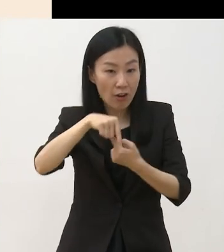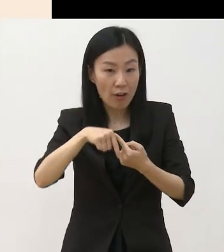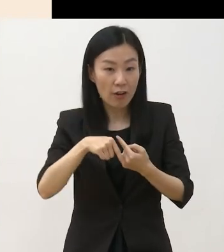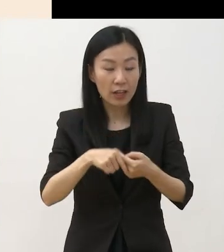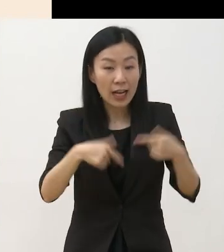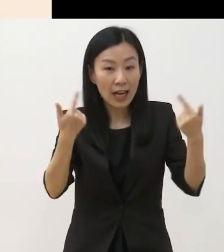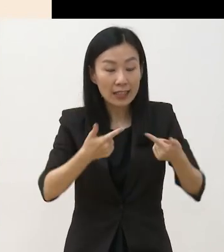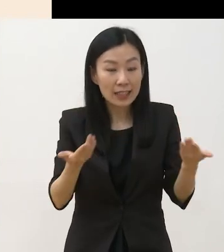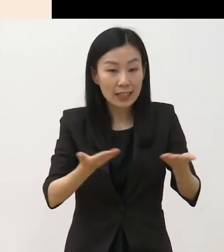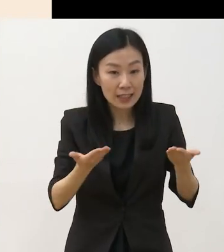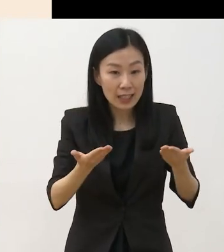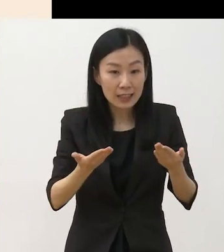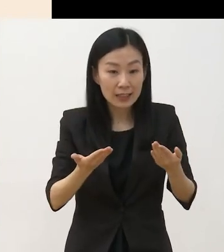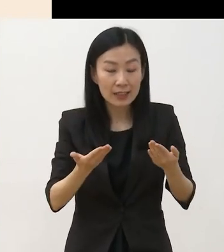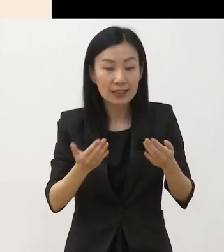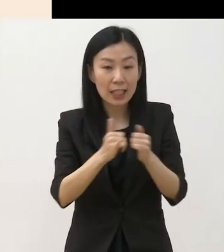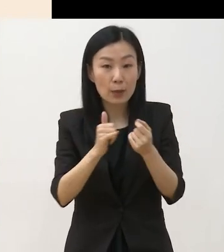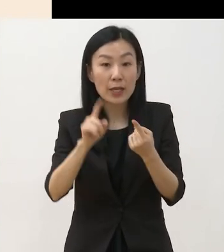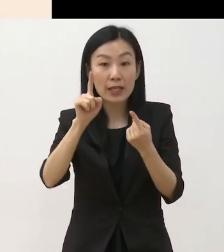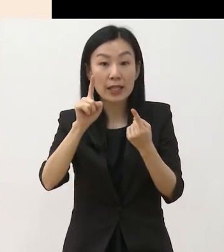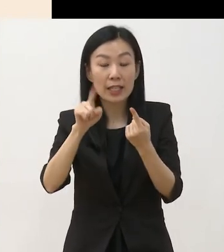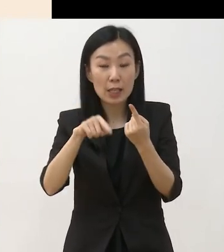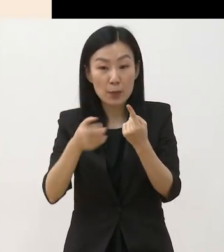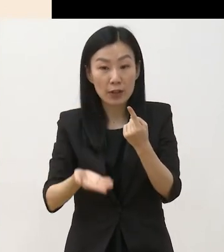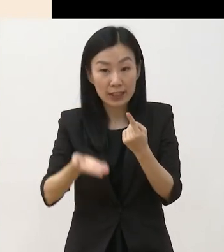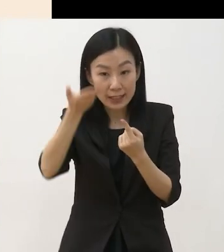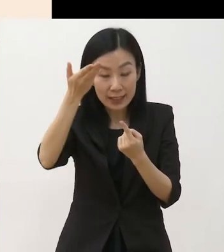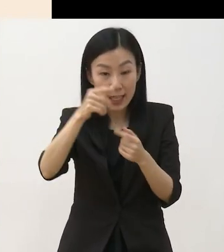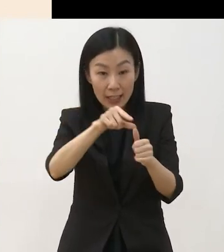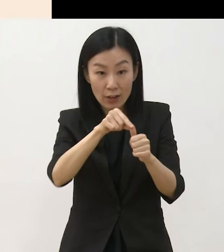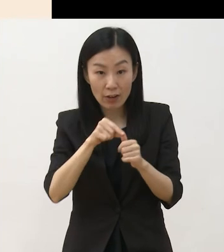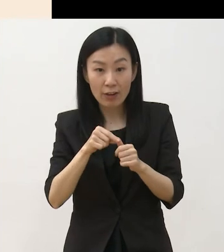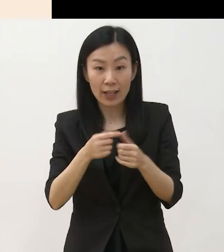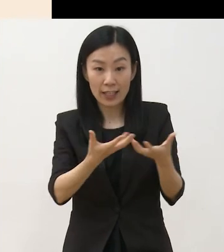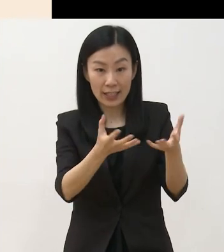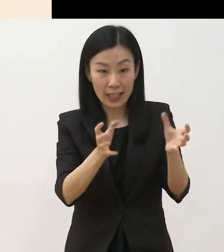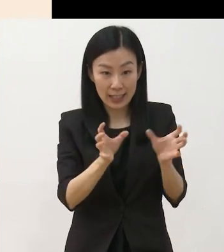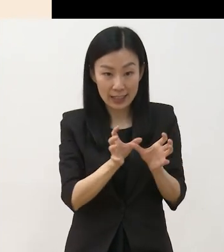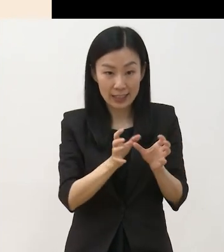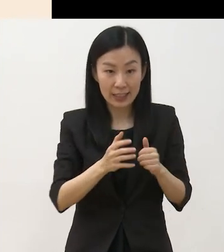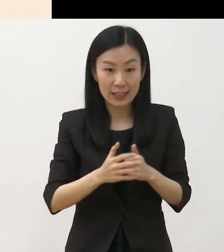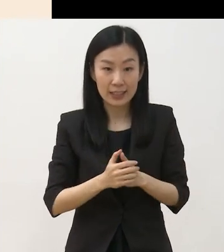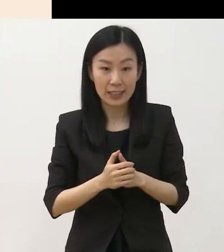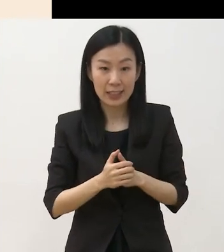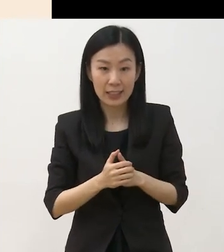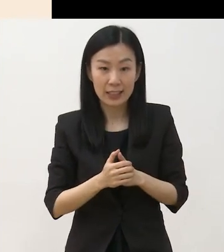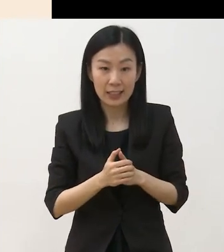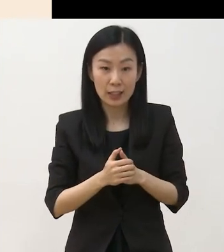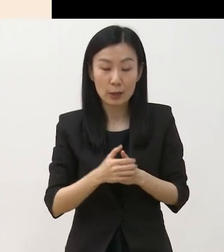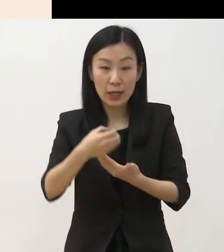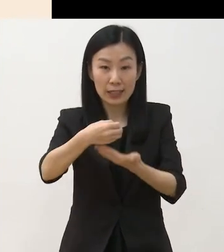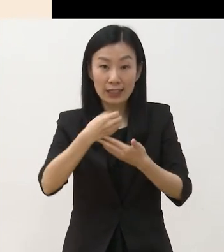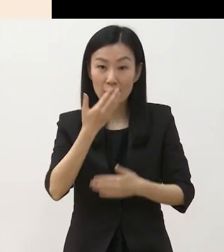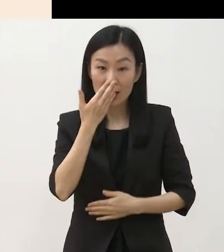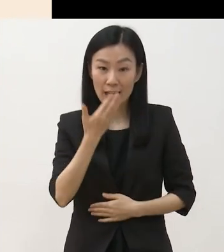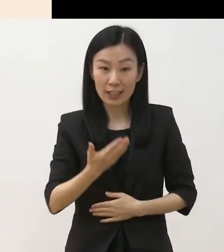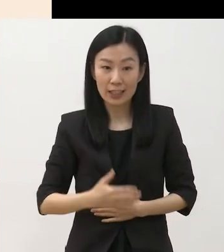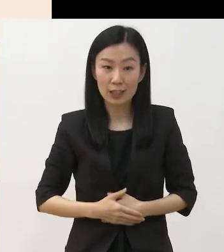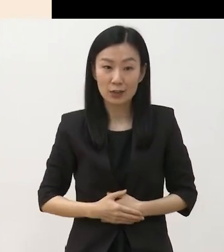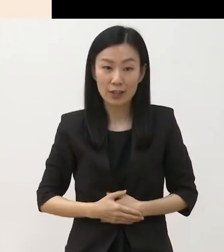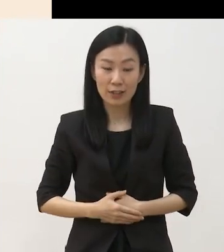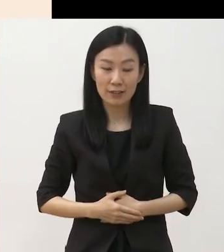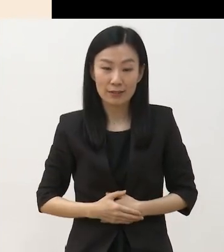직원을 1명 이상 고용하고 있는 단체, 그다음에 공연 기획, 경영 분야만 지원 신청이 가능하고요.